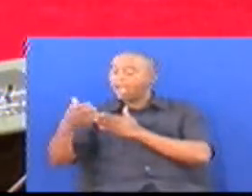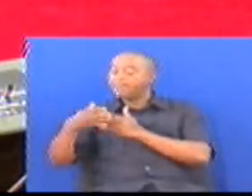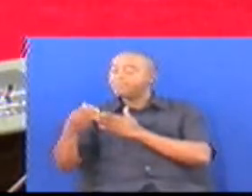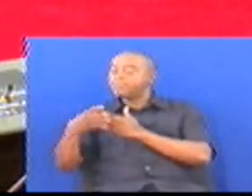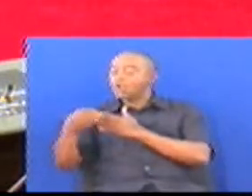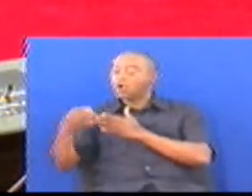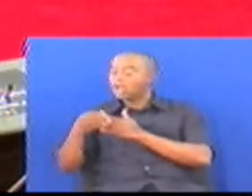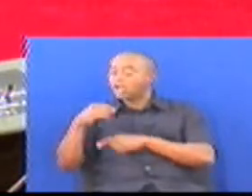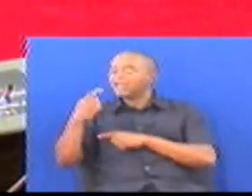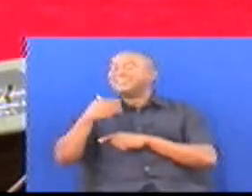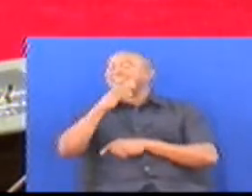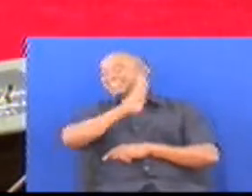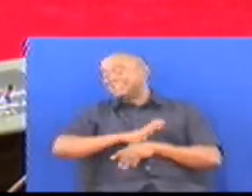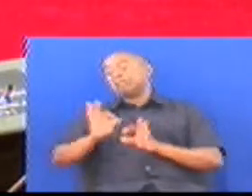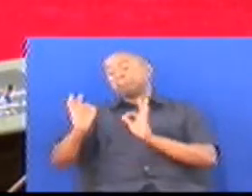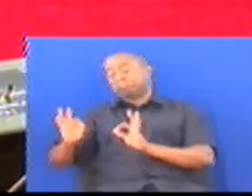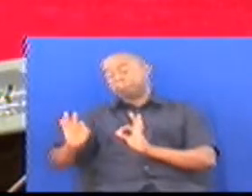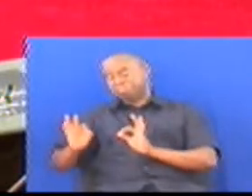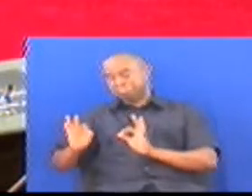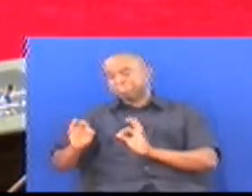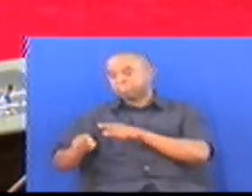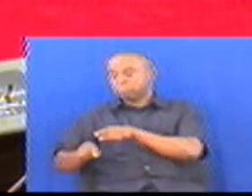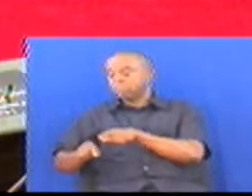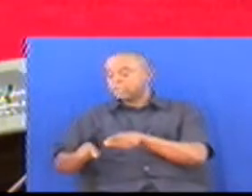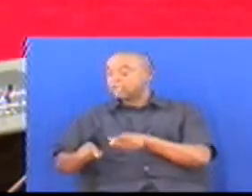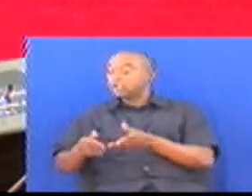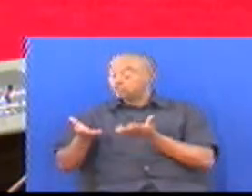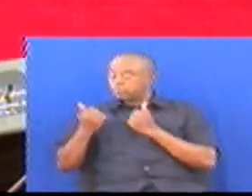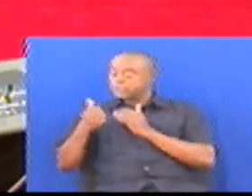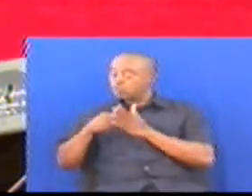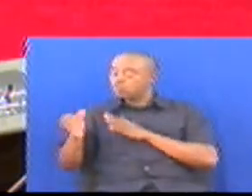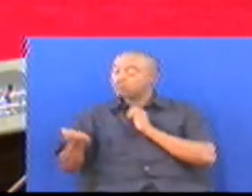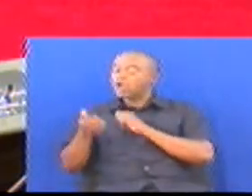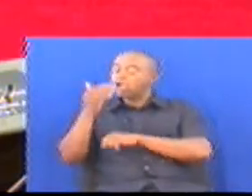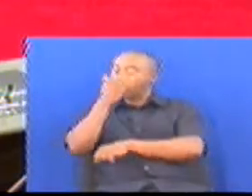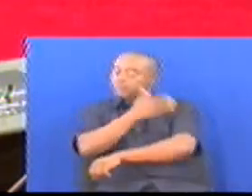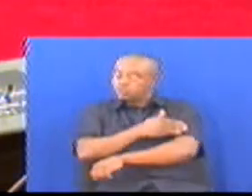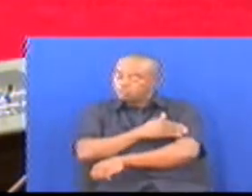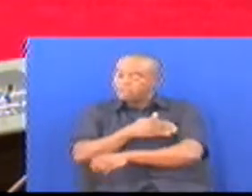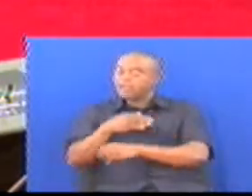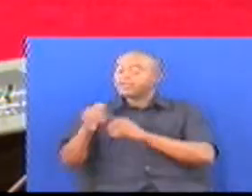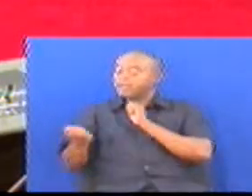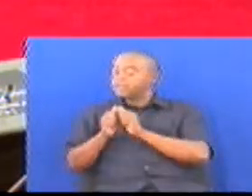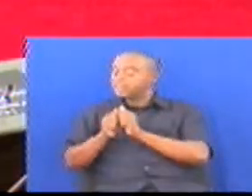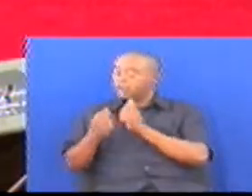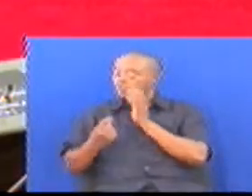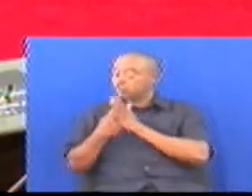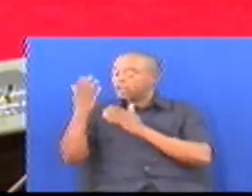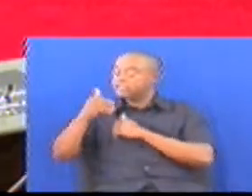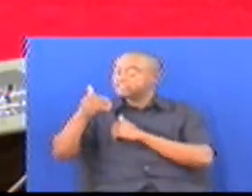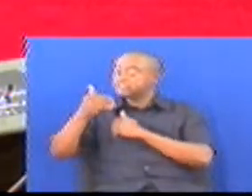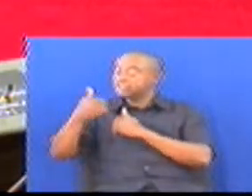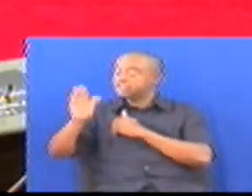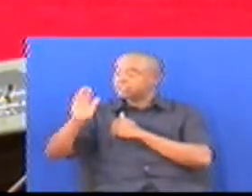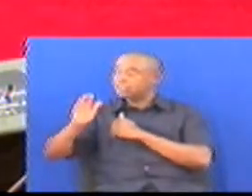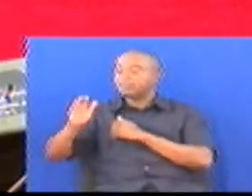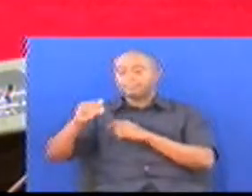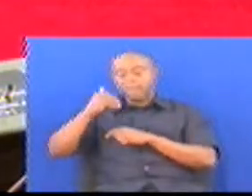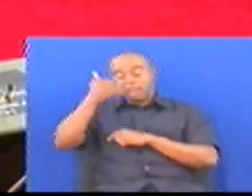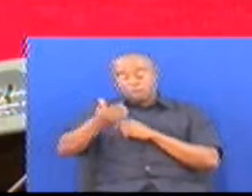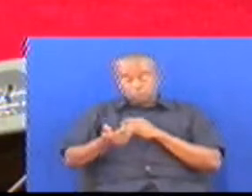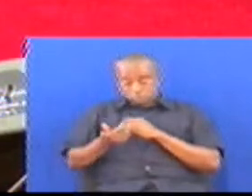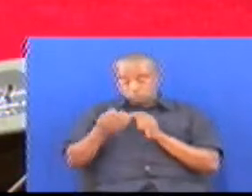ya kuridhisha na kukidhi mahitaji ya kuagiza bidhaa na huduma nje ya nchi. hadi Aprili